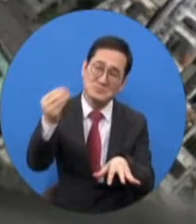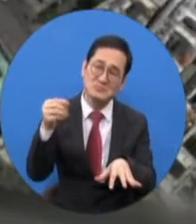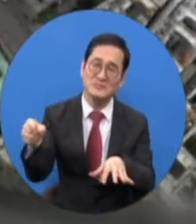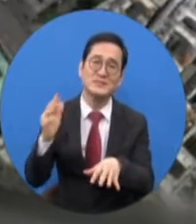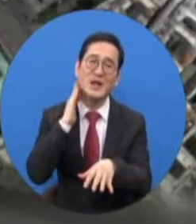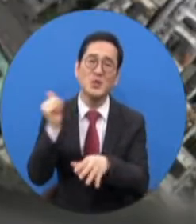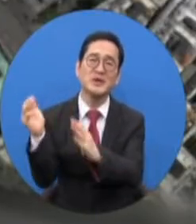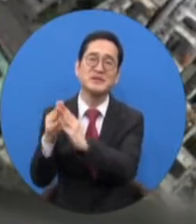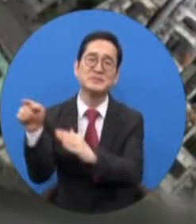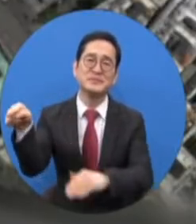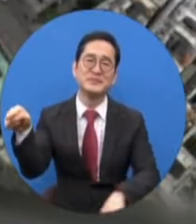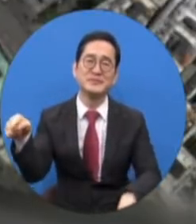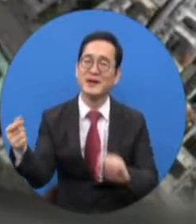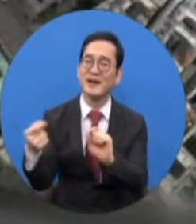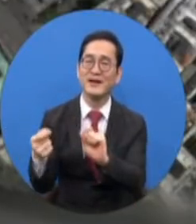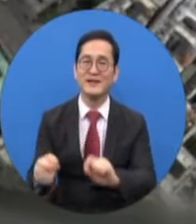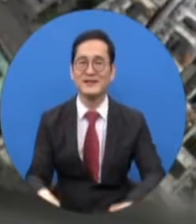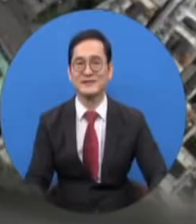시내 한 복판에